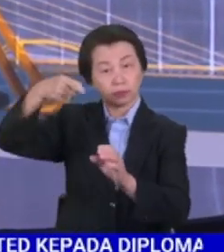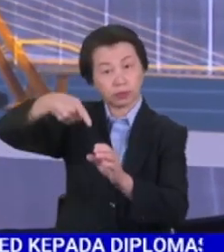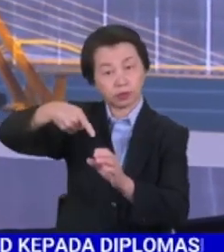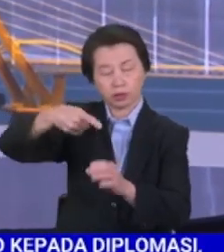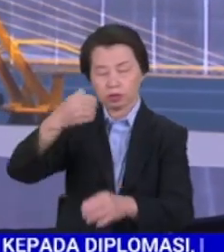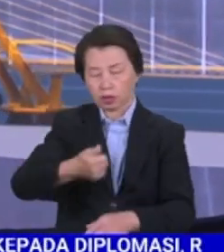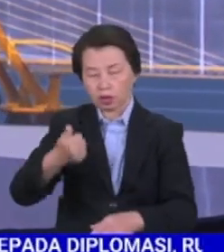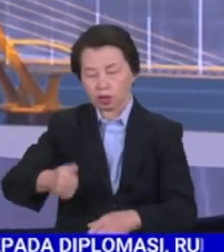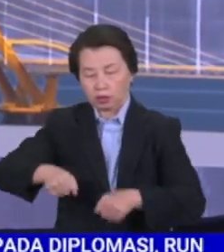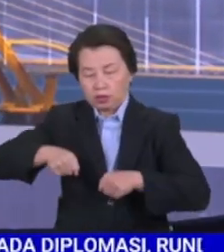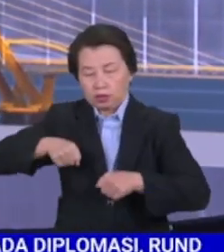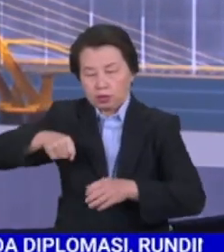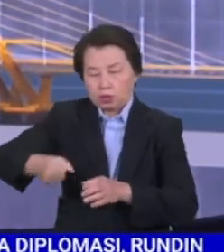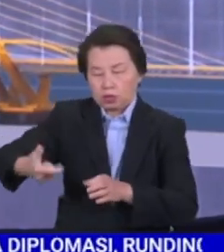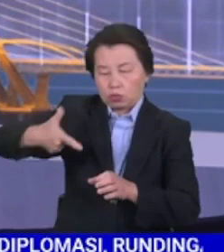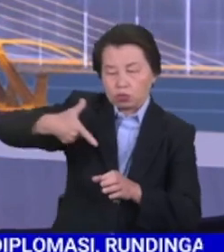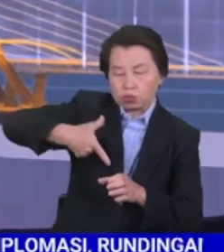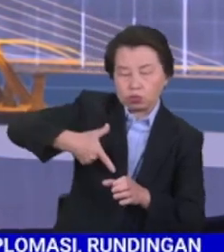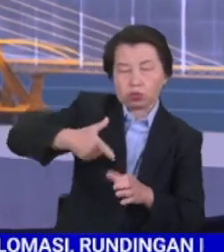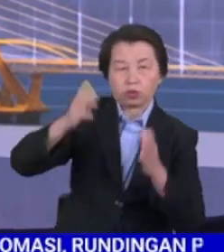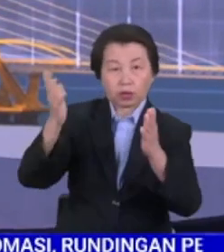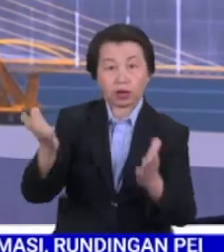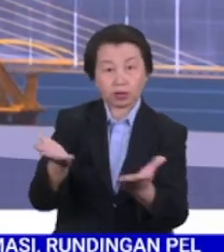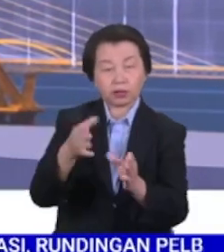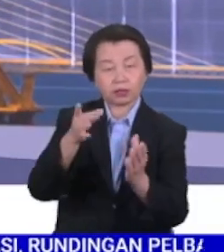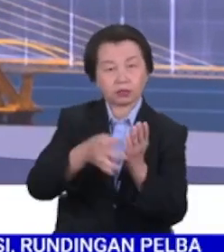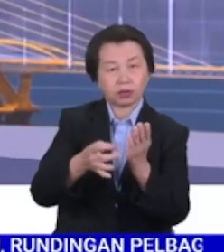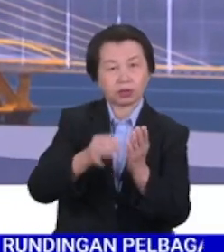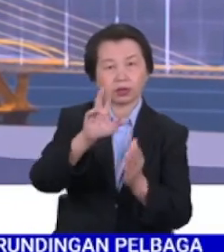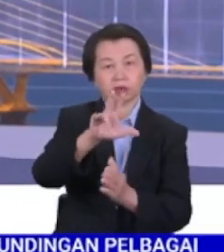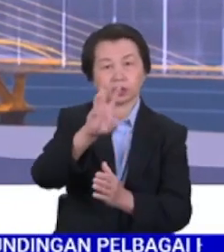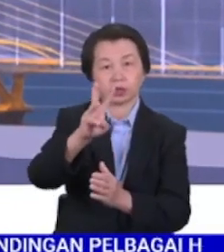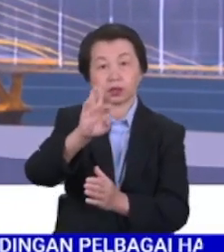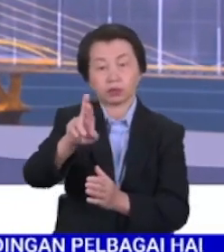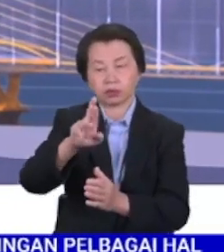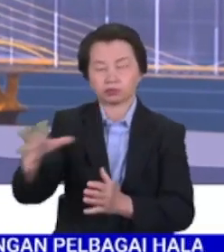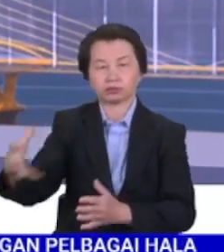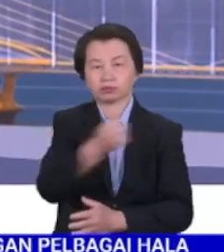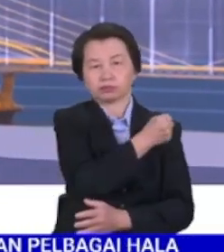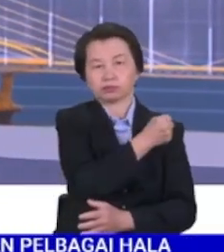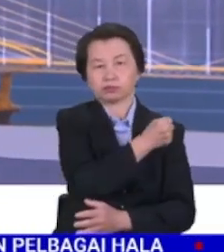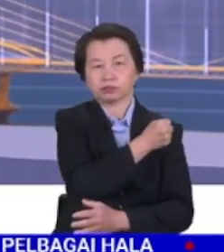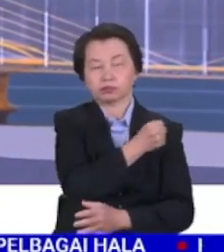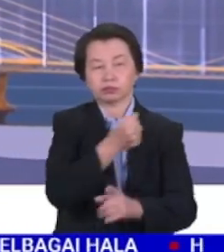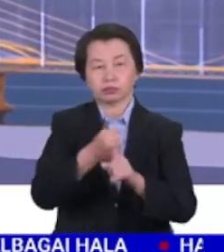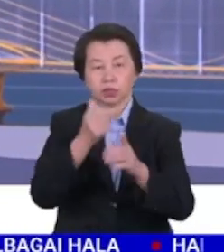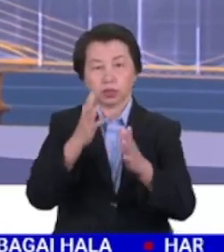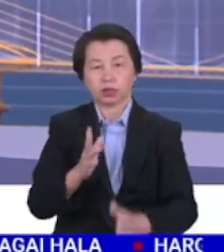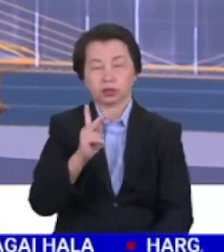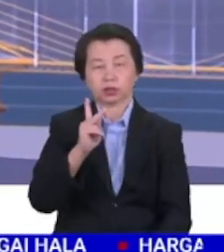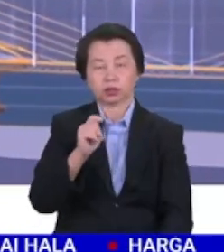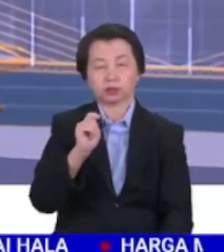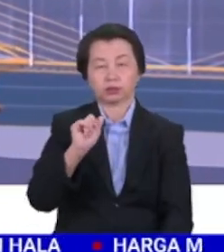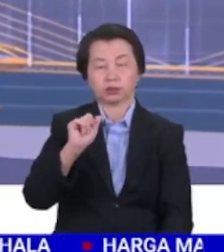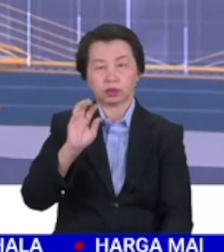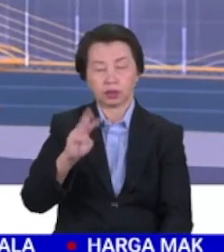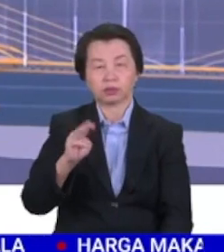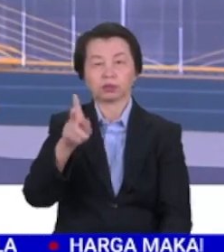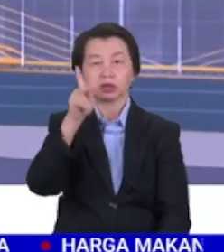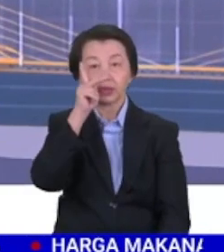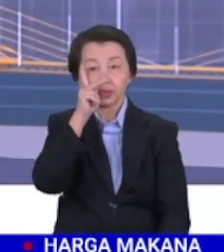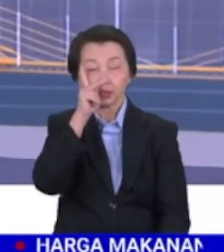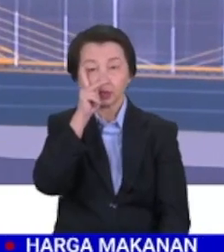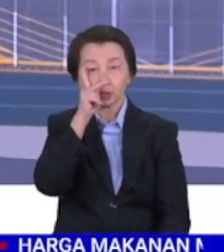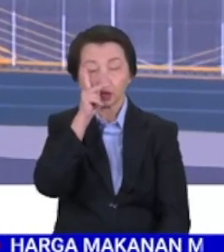termasuk peralatan mengepam dan tangki minyak bernilai RM36,000 dirampas. Pengarah KPDN Kedah, FND